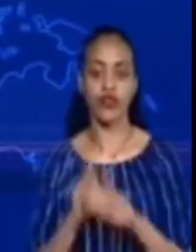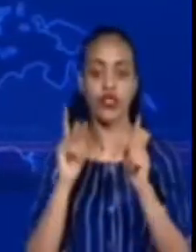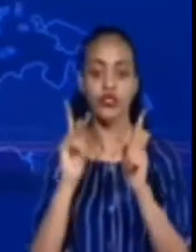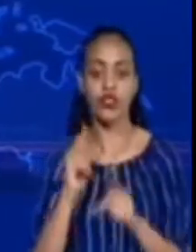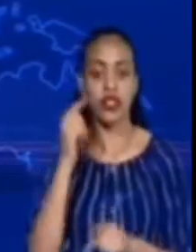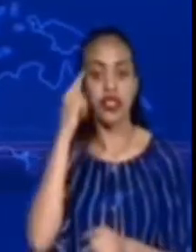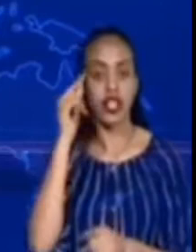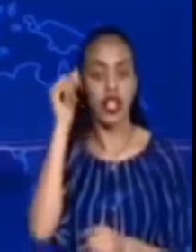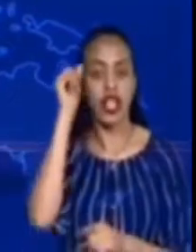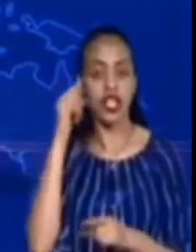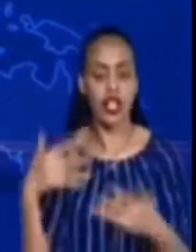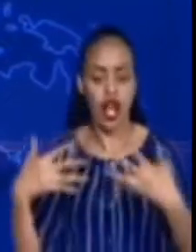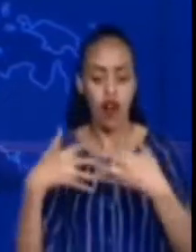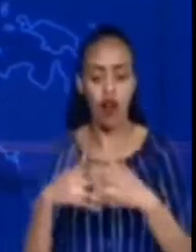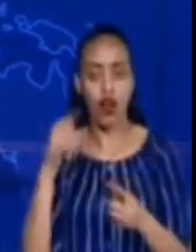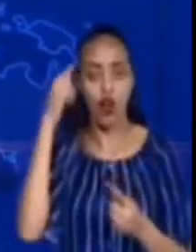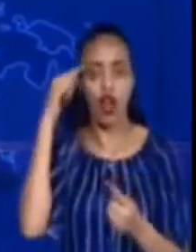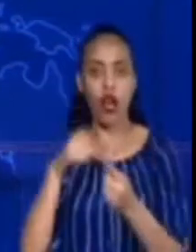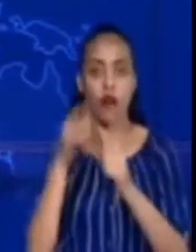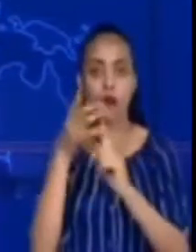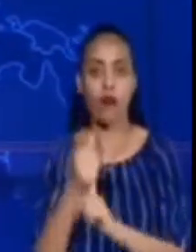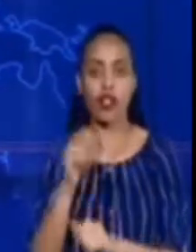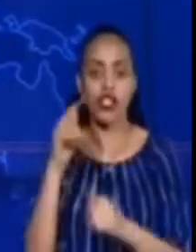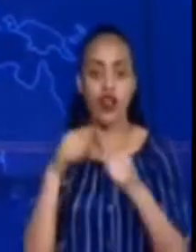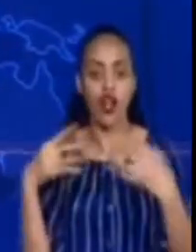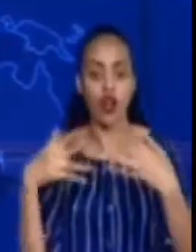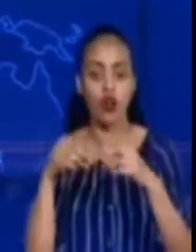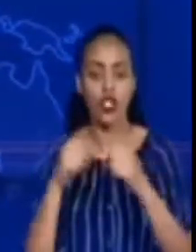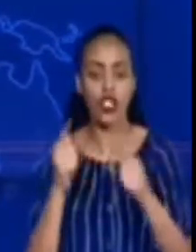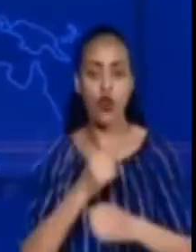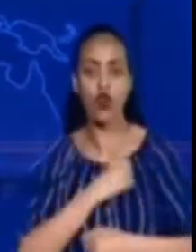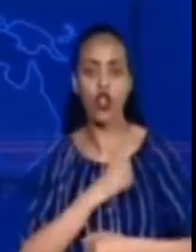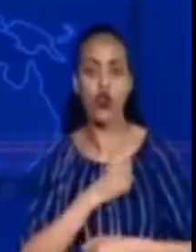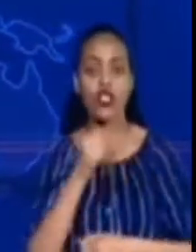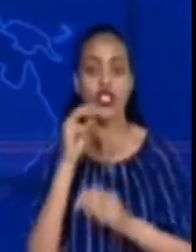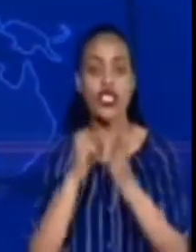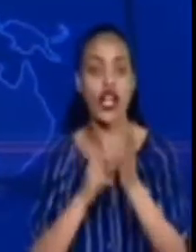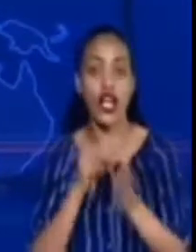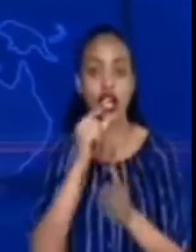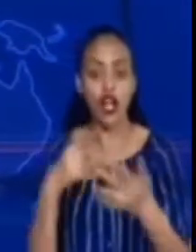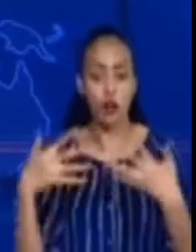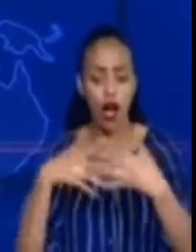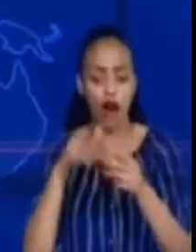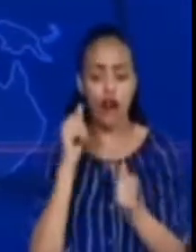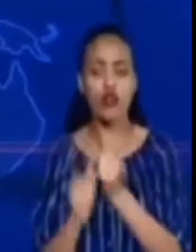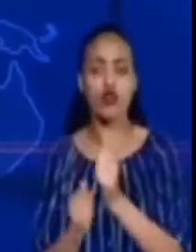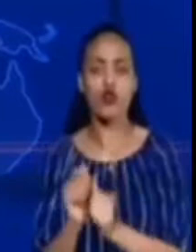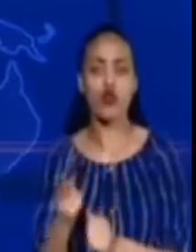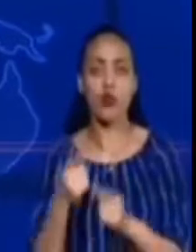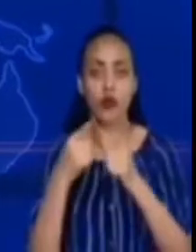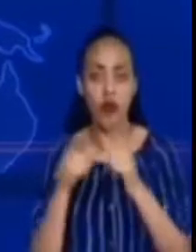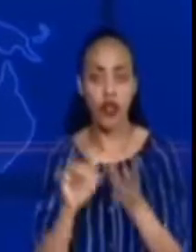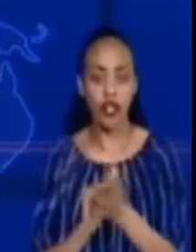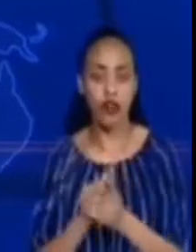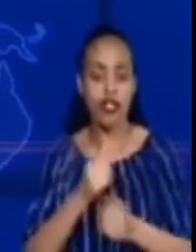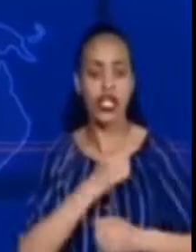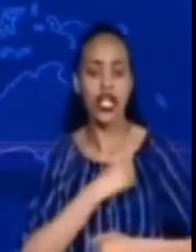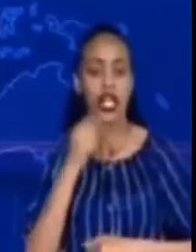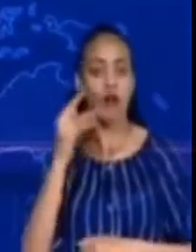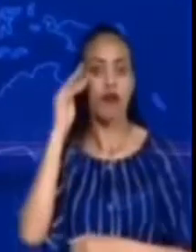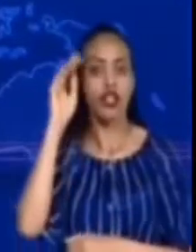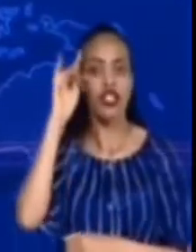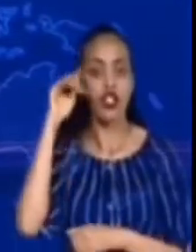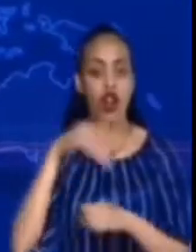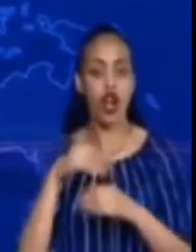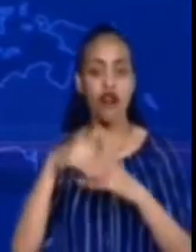ጀበሉ ማነው ኡስታዝ አህመዲን ጀበል ይባላል። መቆም አቅቶት ኡስታዝ አህመዲን ጀበል ነበረ ሄዶ በዛ ብርድ እንዲህ